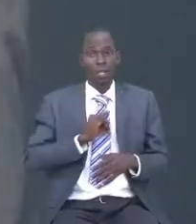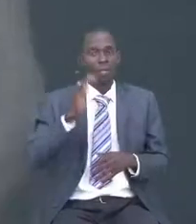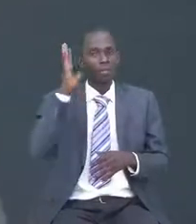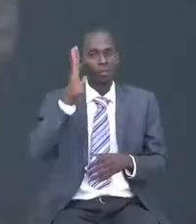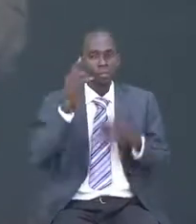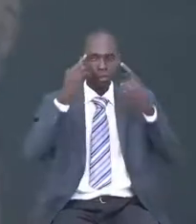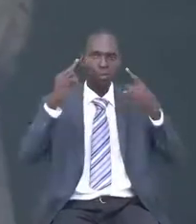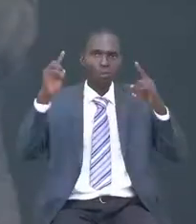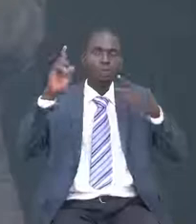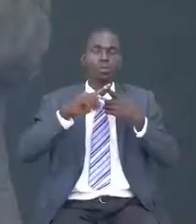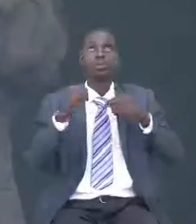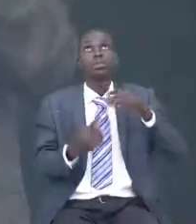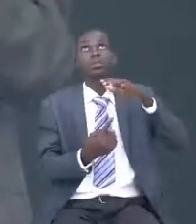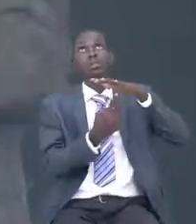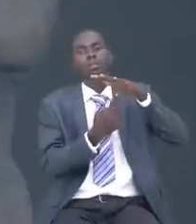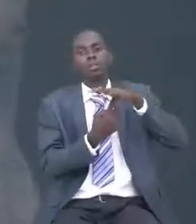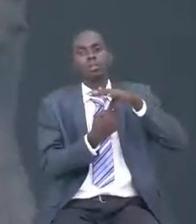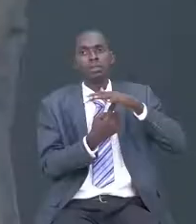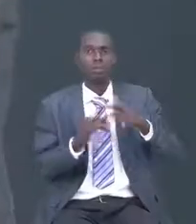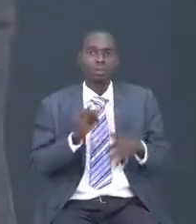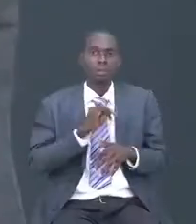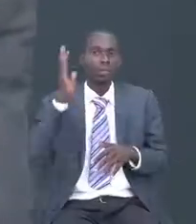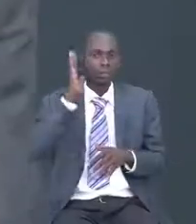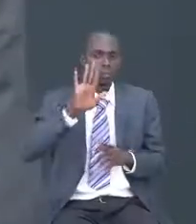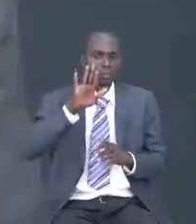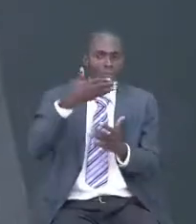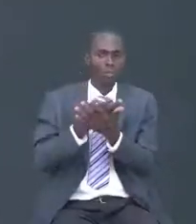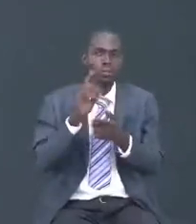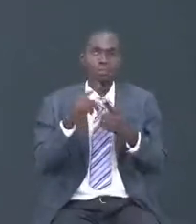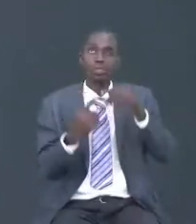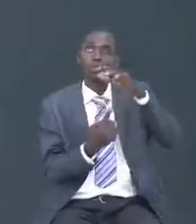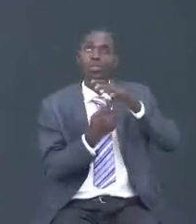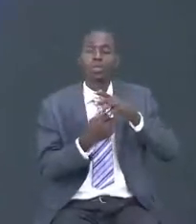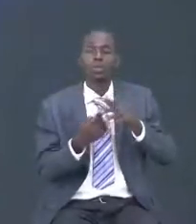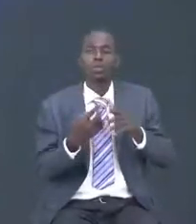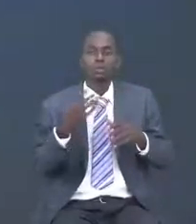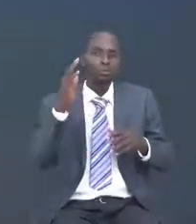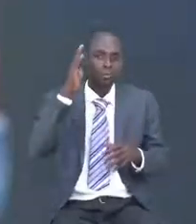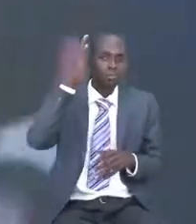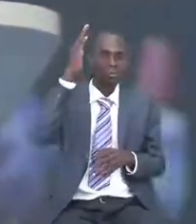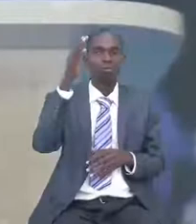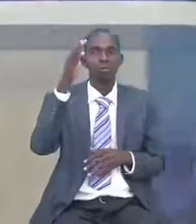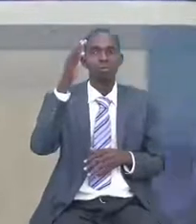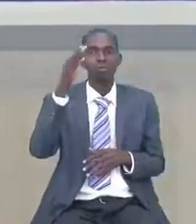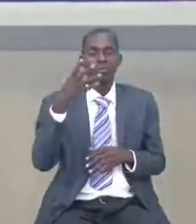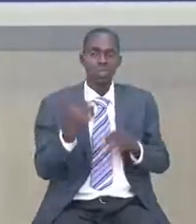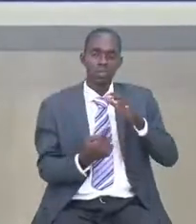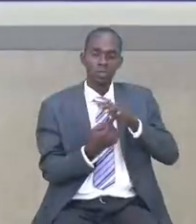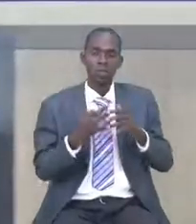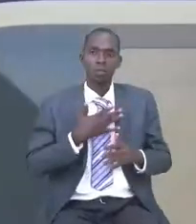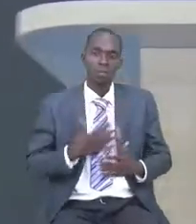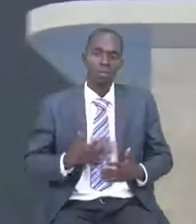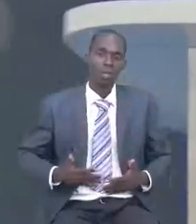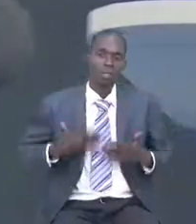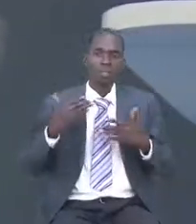je parviendrai au sommet. Je parviendrai au sommet de ma vie, au sommet de ma profession, au sommet de